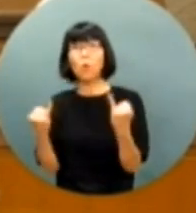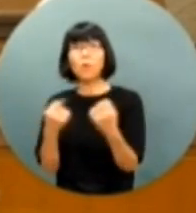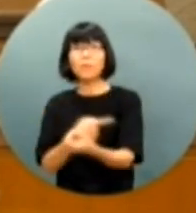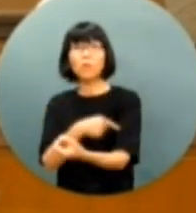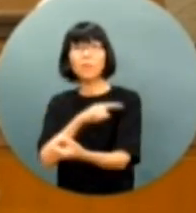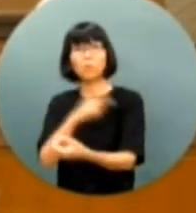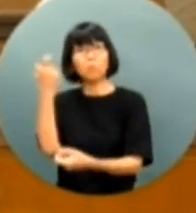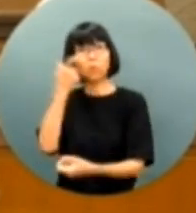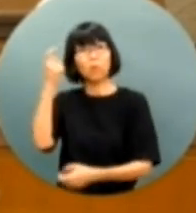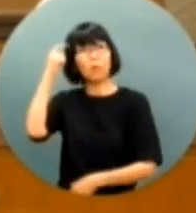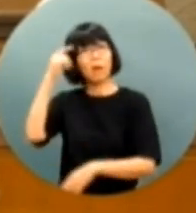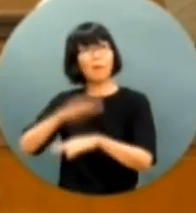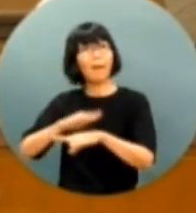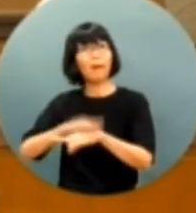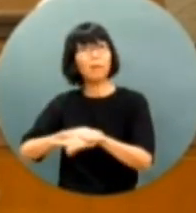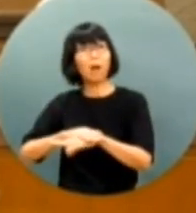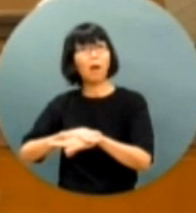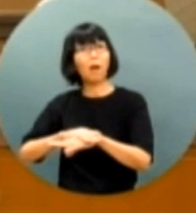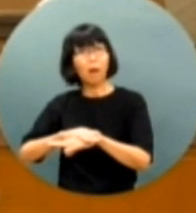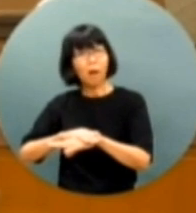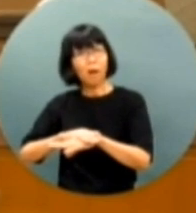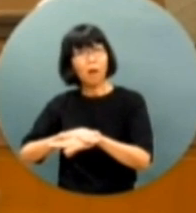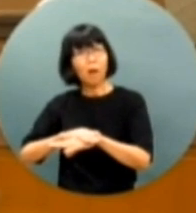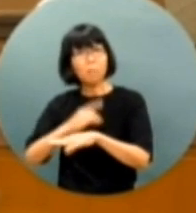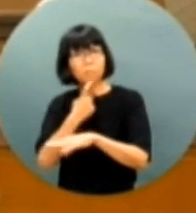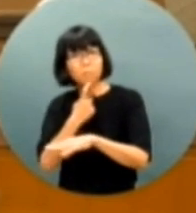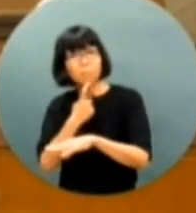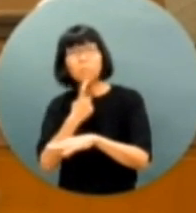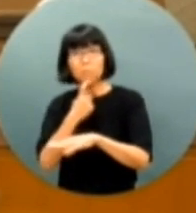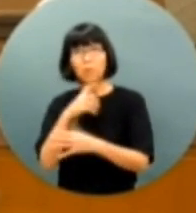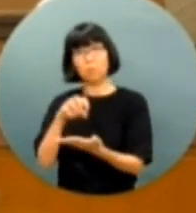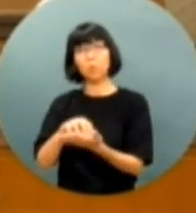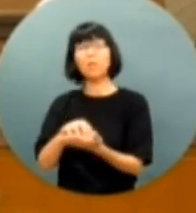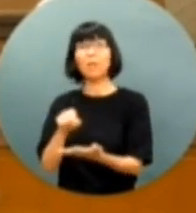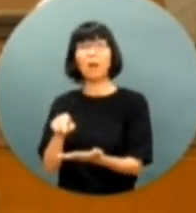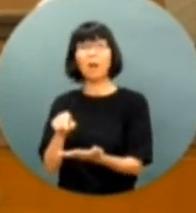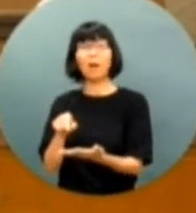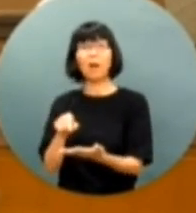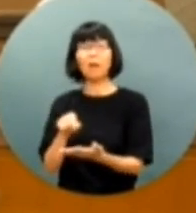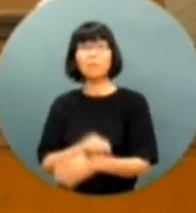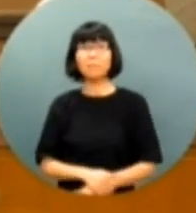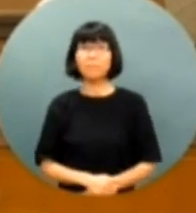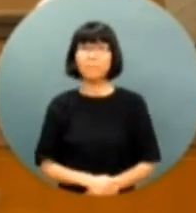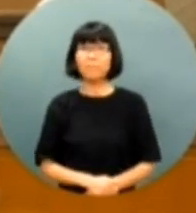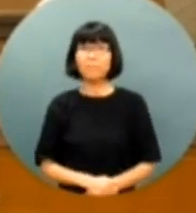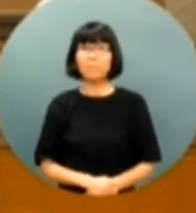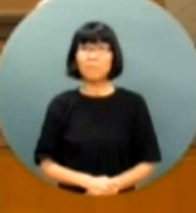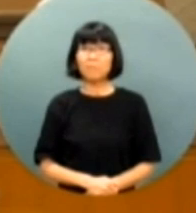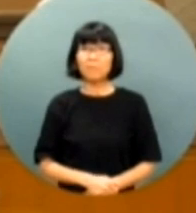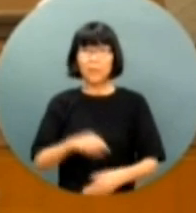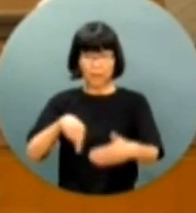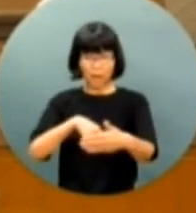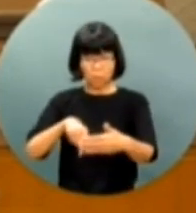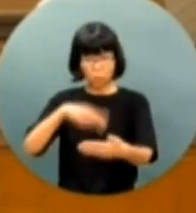長、男女共同参画推進員が指摘という記事が載っております。そして最後の部分ですけども、内容を読